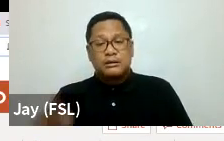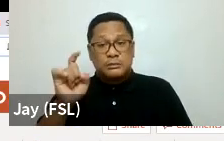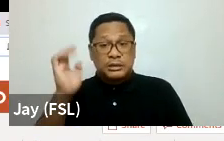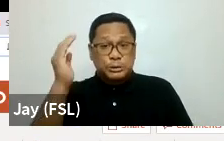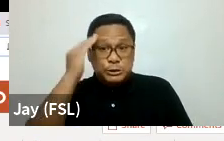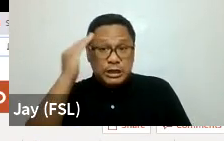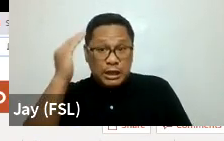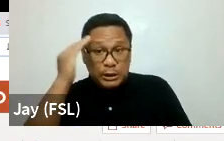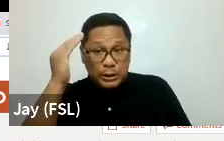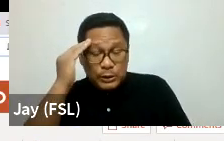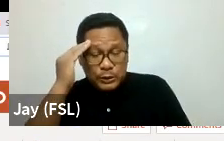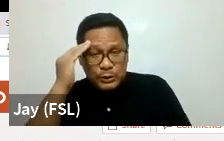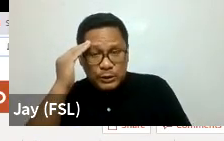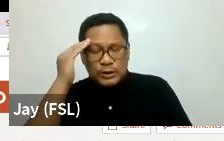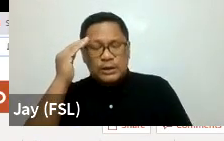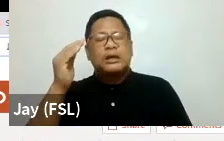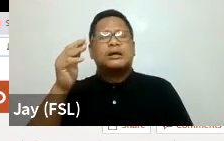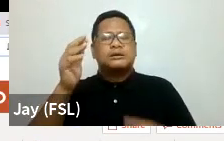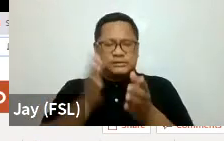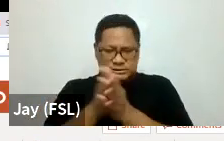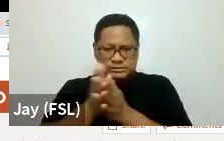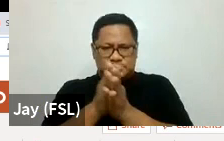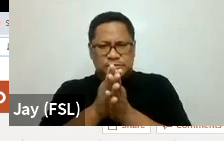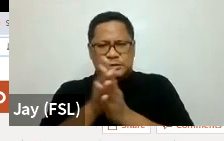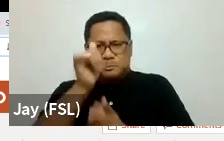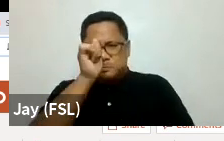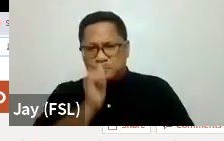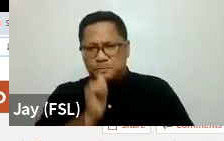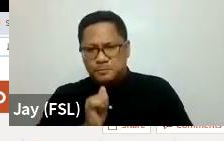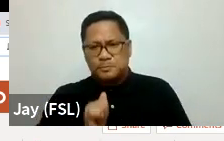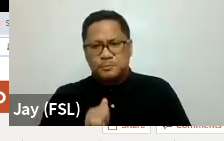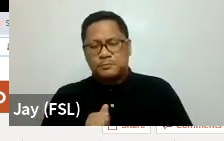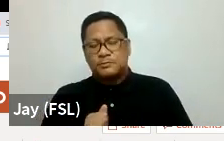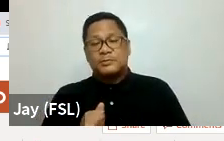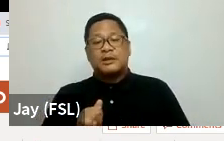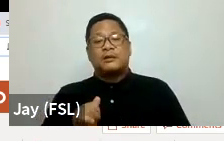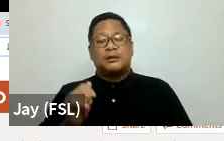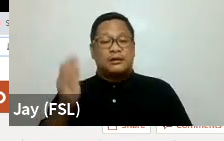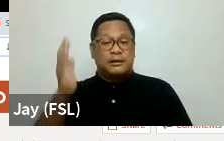karunungan, sipag at tiyaga. Okay? Kaalaman.